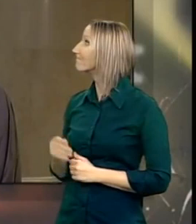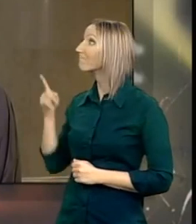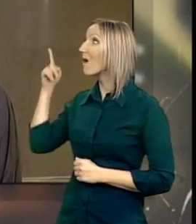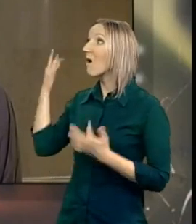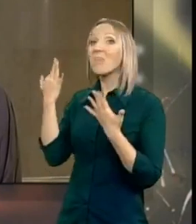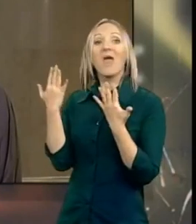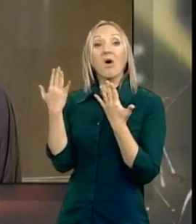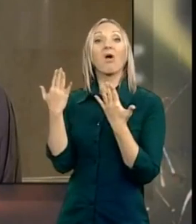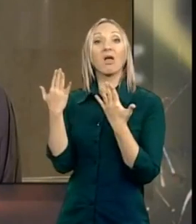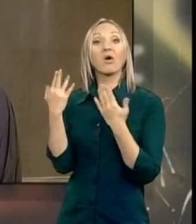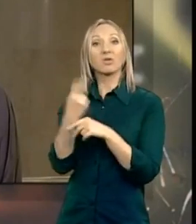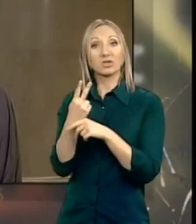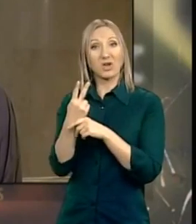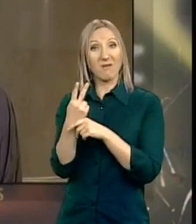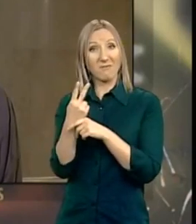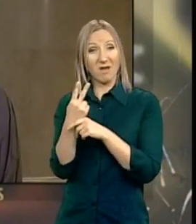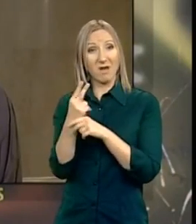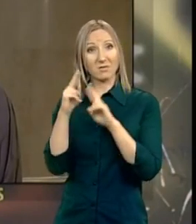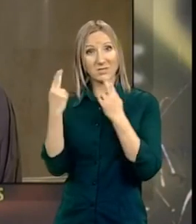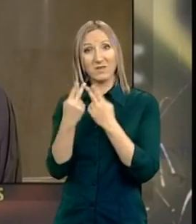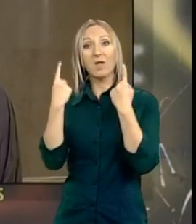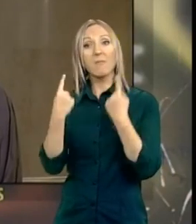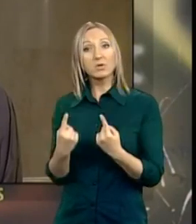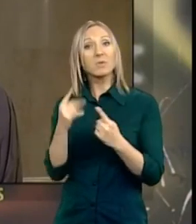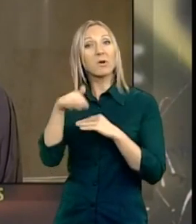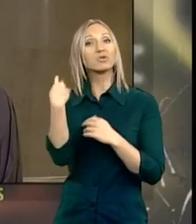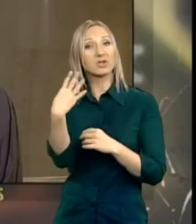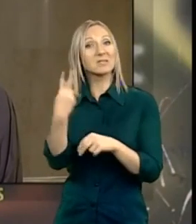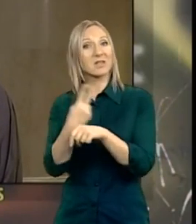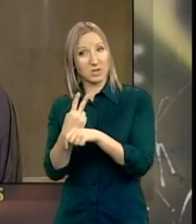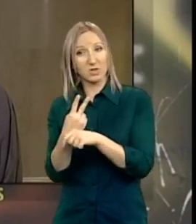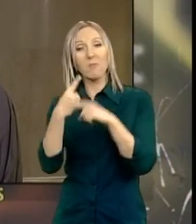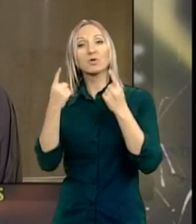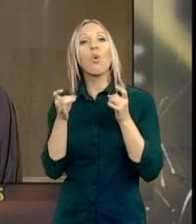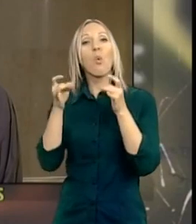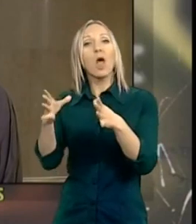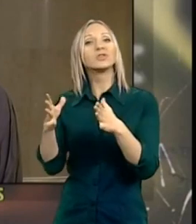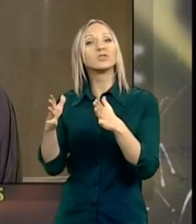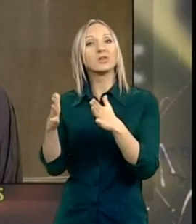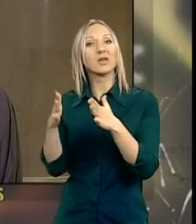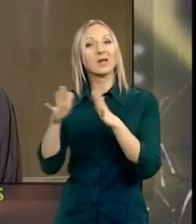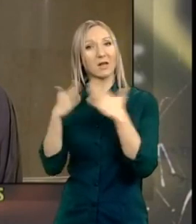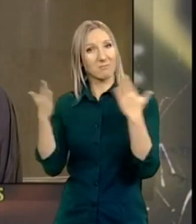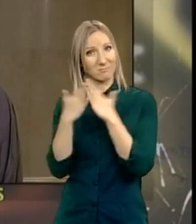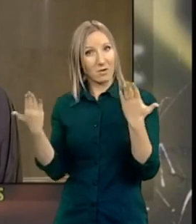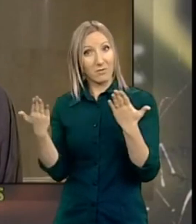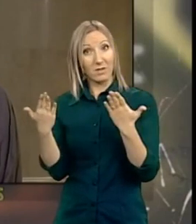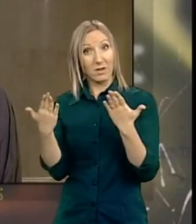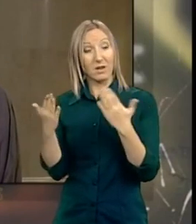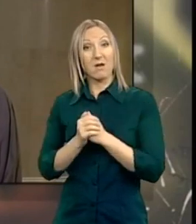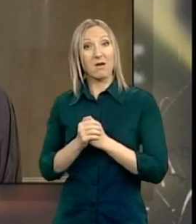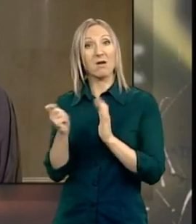240 zemalja sveta postoji preko 120 ulicnih novina. Srbija je od 2010. godine jedna od tih